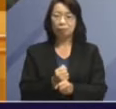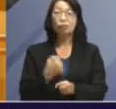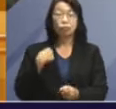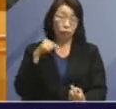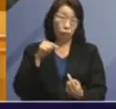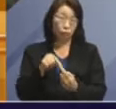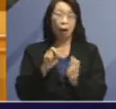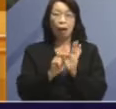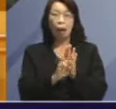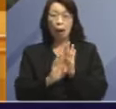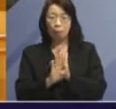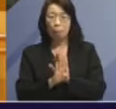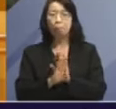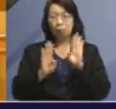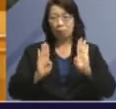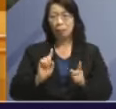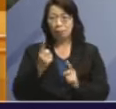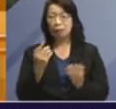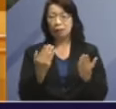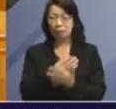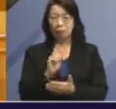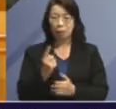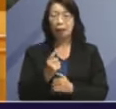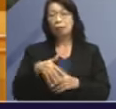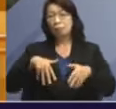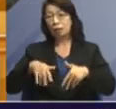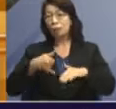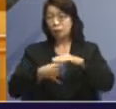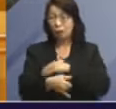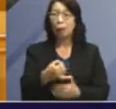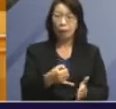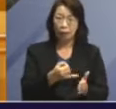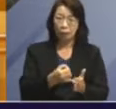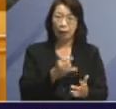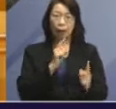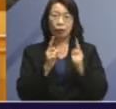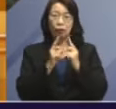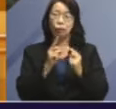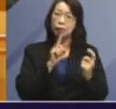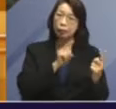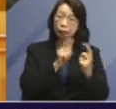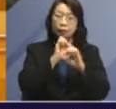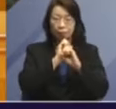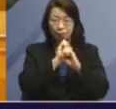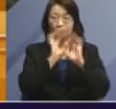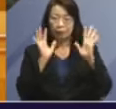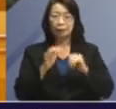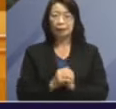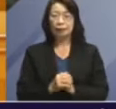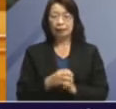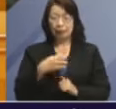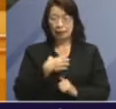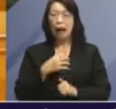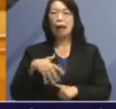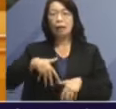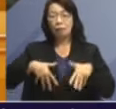ชาชนช่วงสถานการณ์โรคระบาดไวรัสโคโรนา2019นะครับก็ให้ประชาช